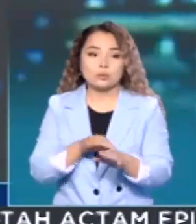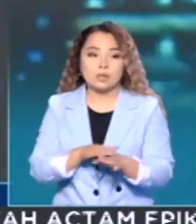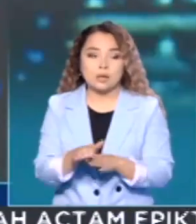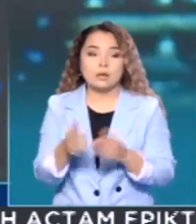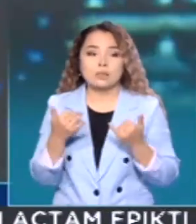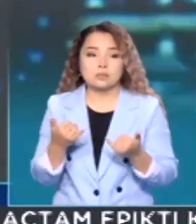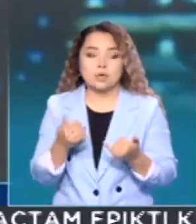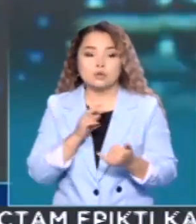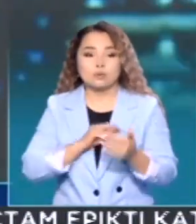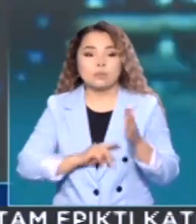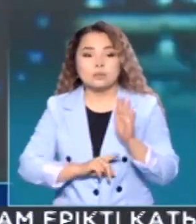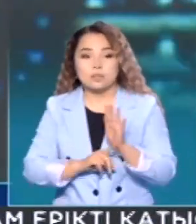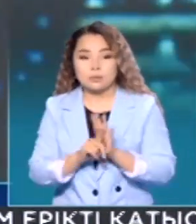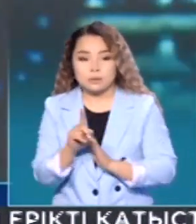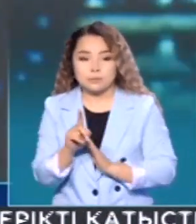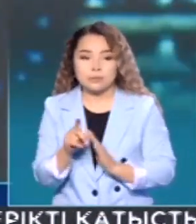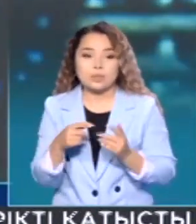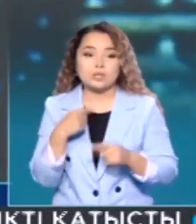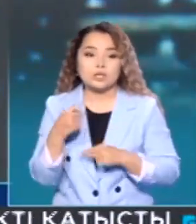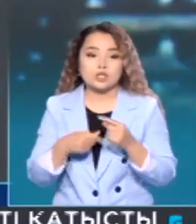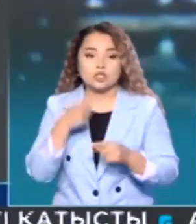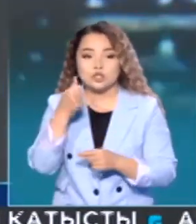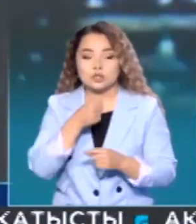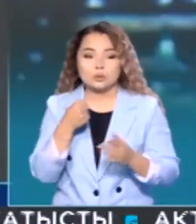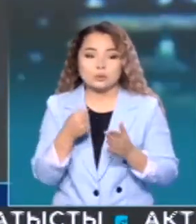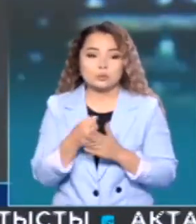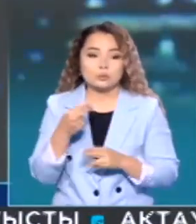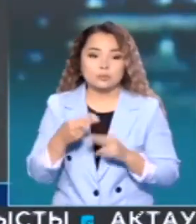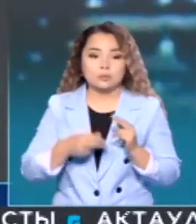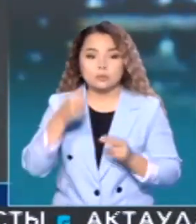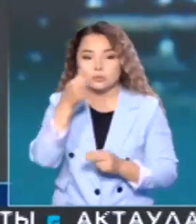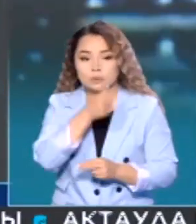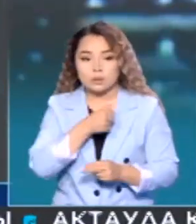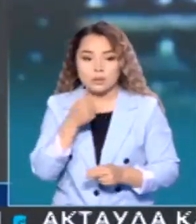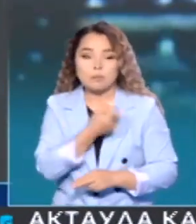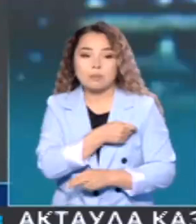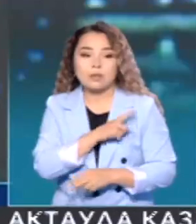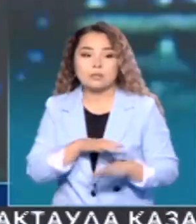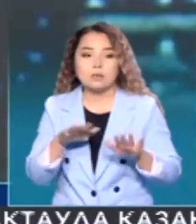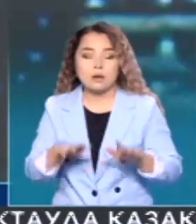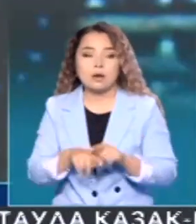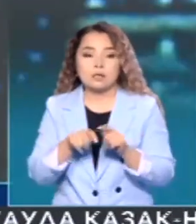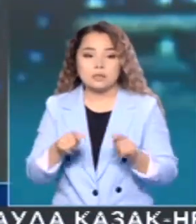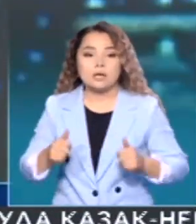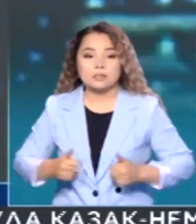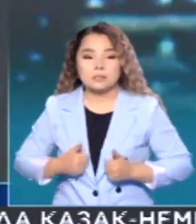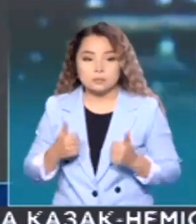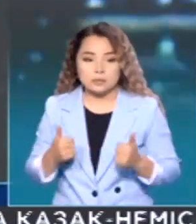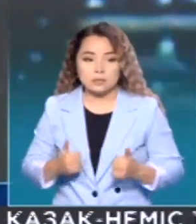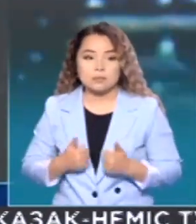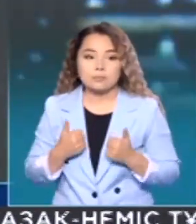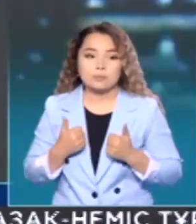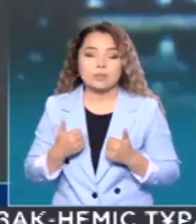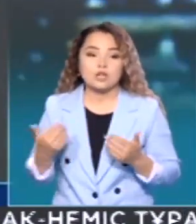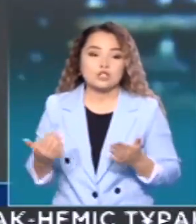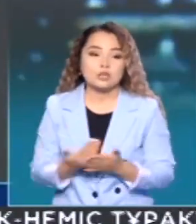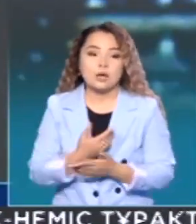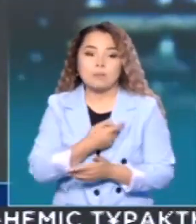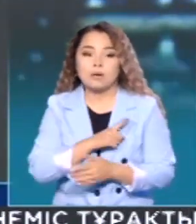Қазір жұмысты бастап отырмыз. Ендігі жылдың аяғына шейін бұл поликлиниканы ашуға тырмысамыз. Жалпы жаңа